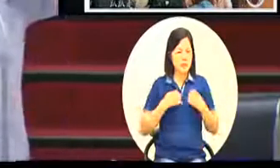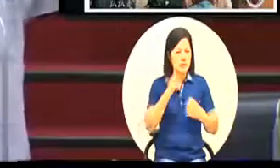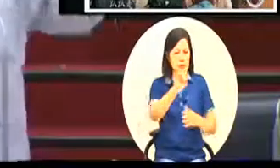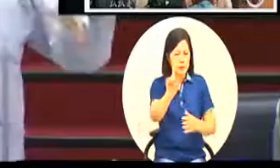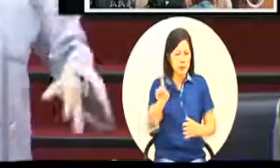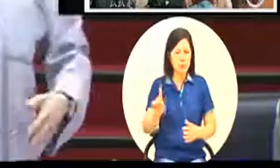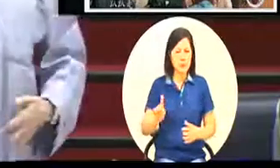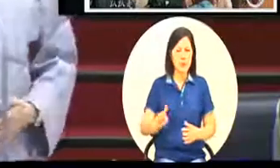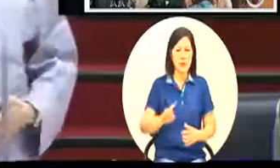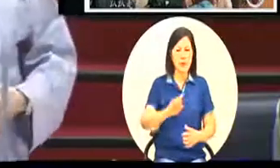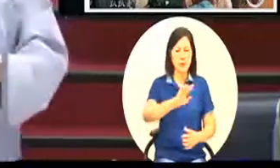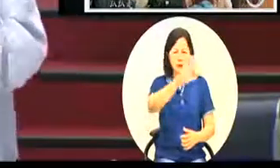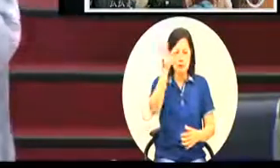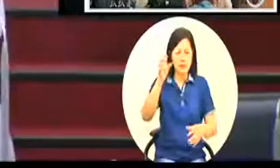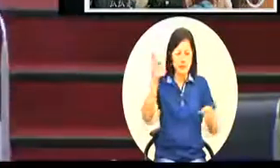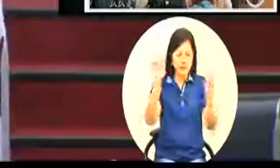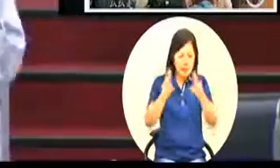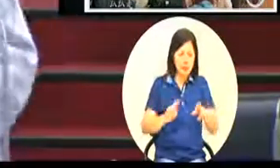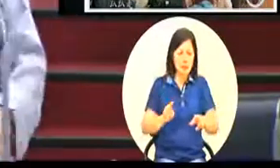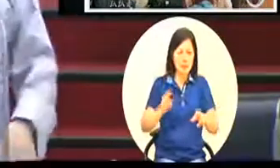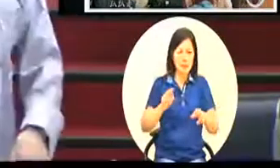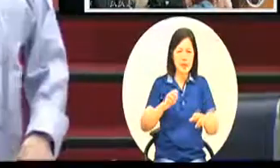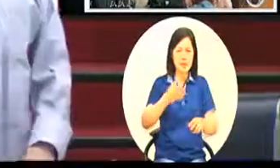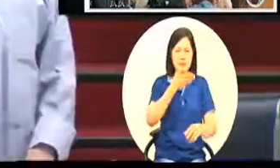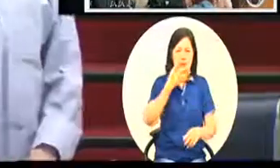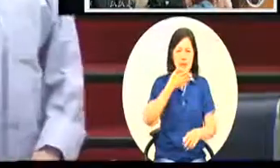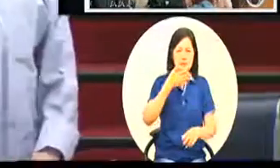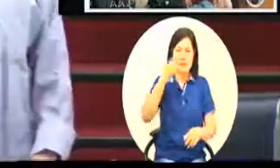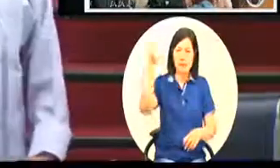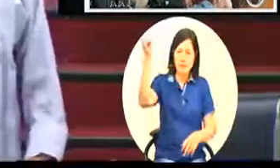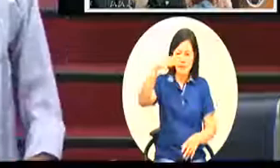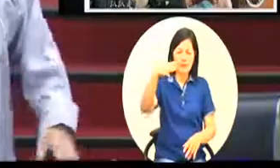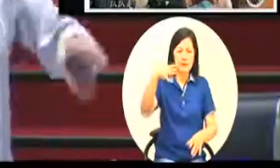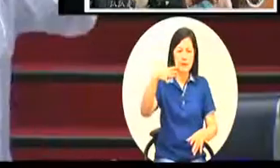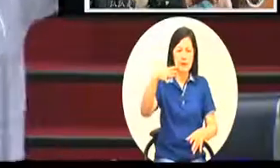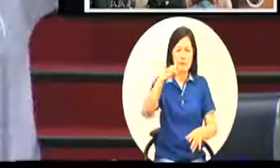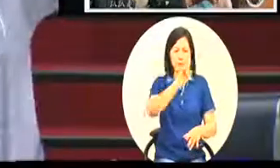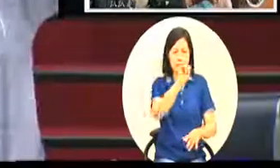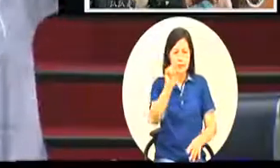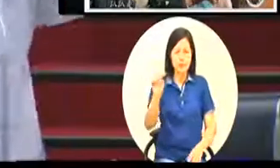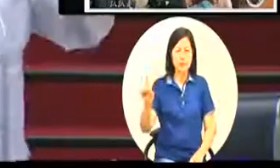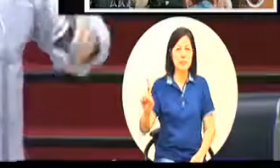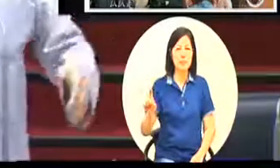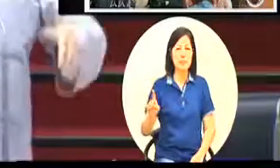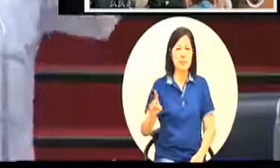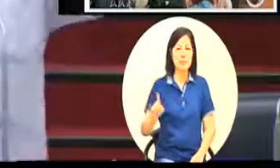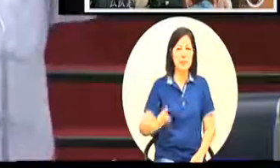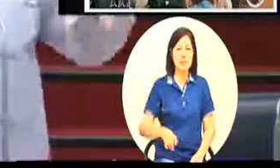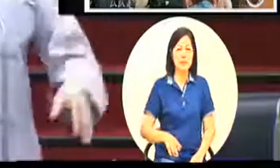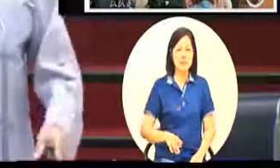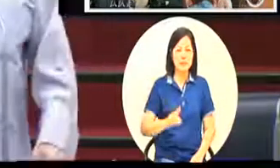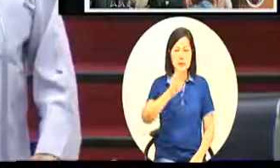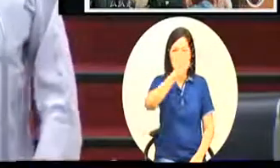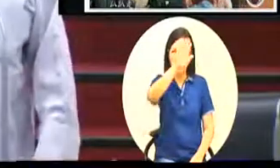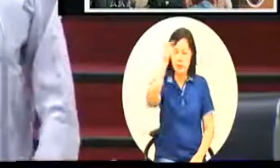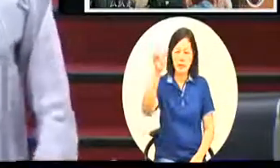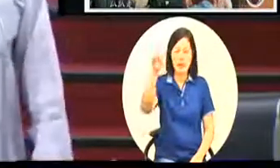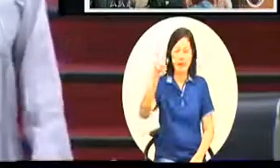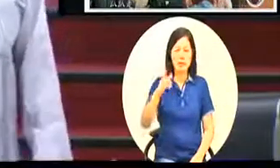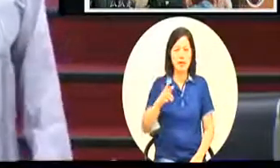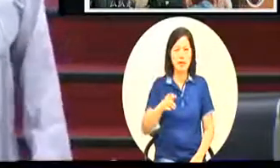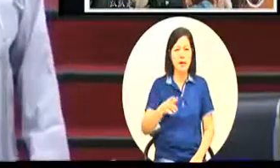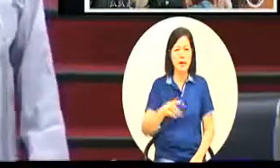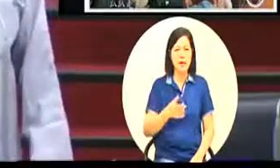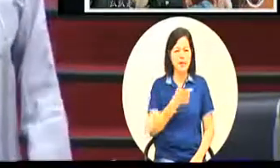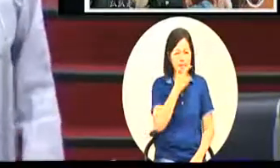管单雷公、单切雷啦，也是好天啦，也是风和日丽，这拢是上天的慈悲，讲总统